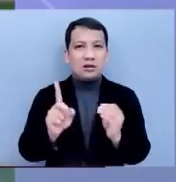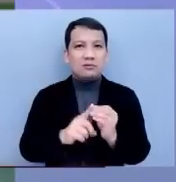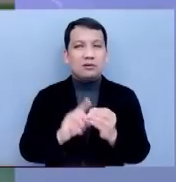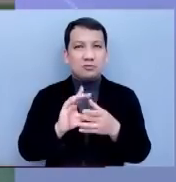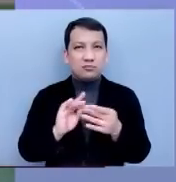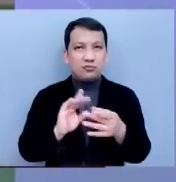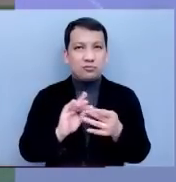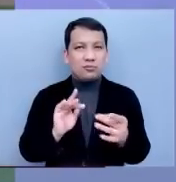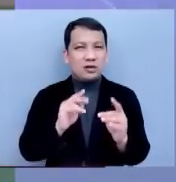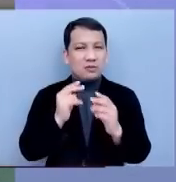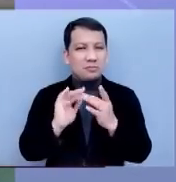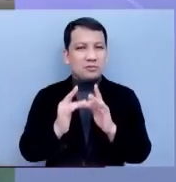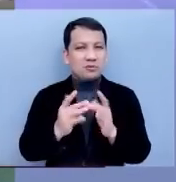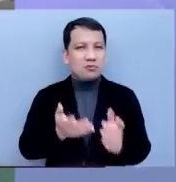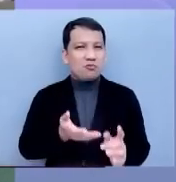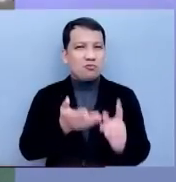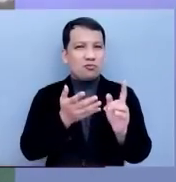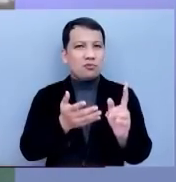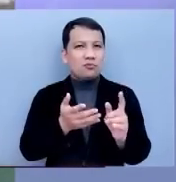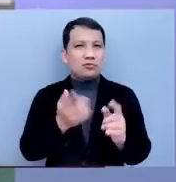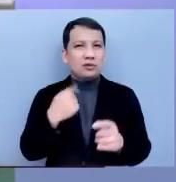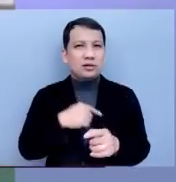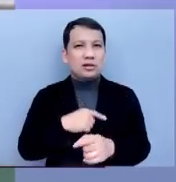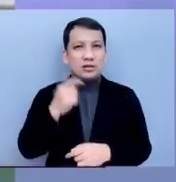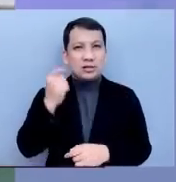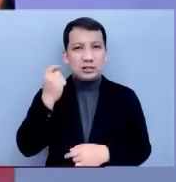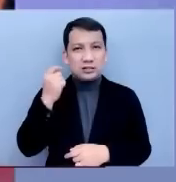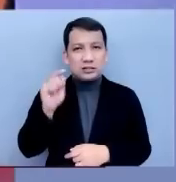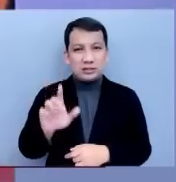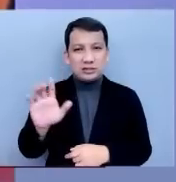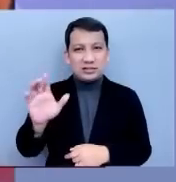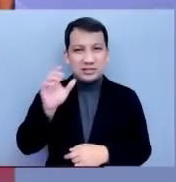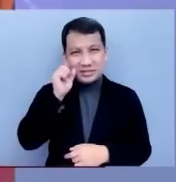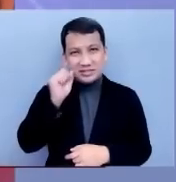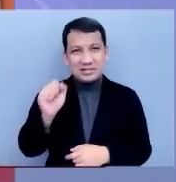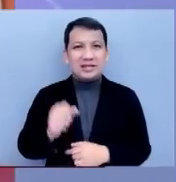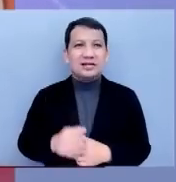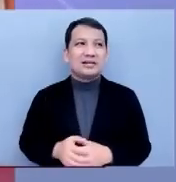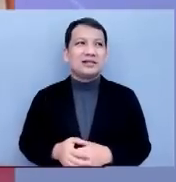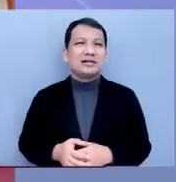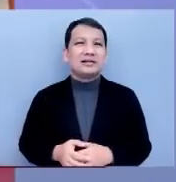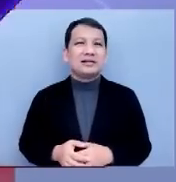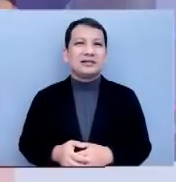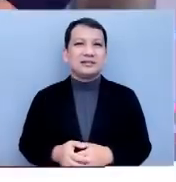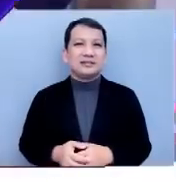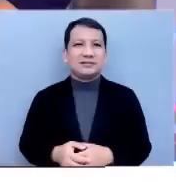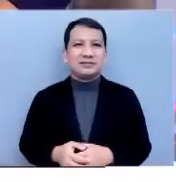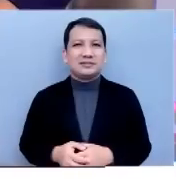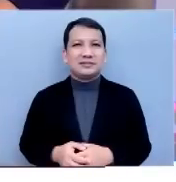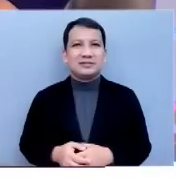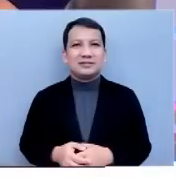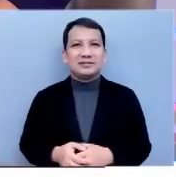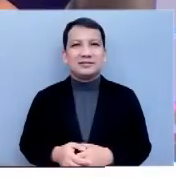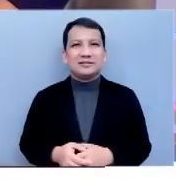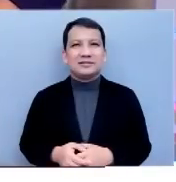mga netizen tuloy gusto na rin maging tita si Sheila. Tita Sheila, hello